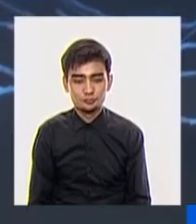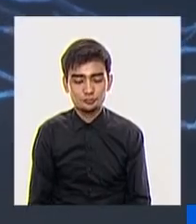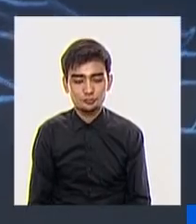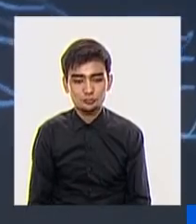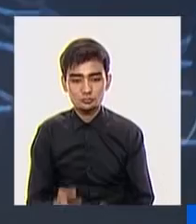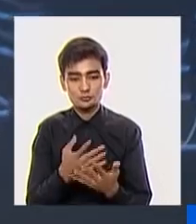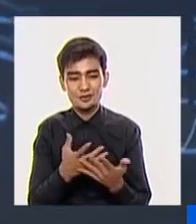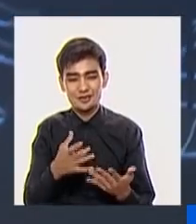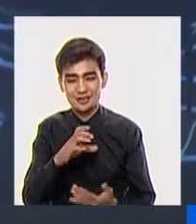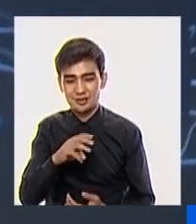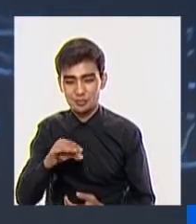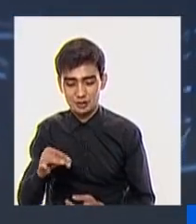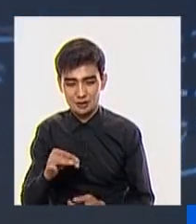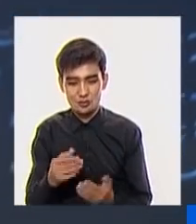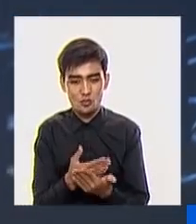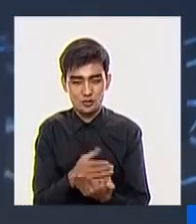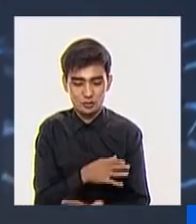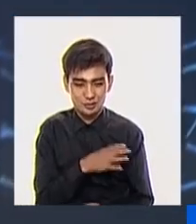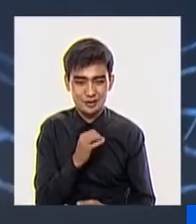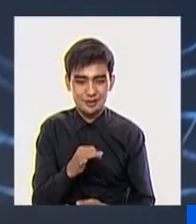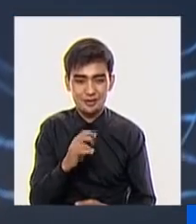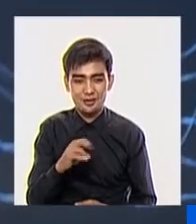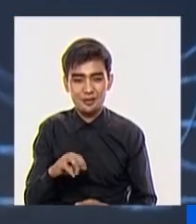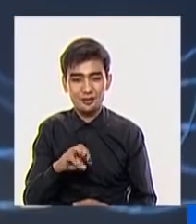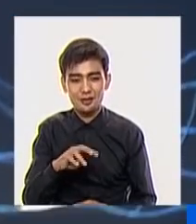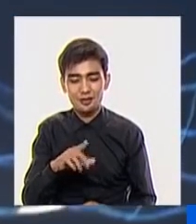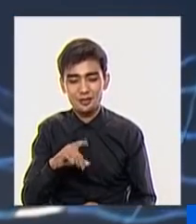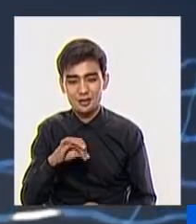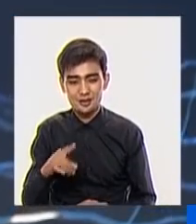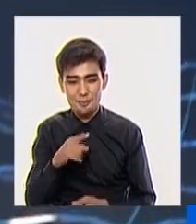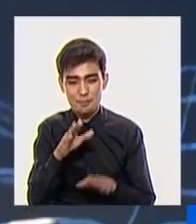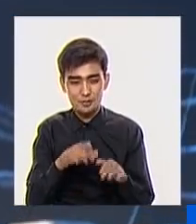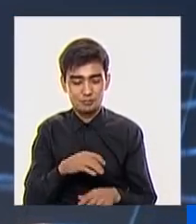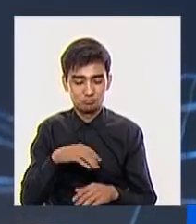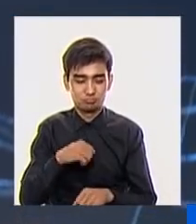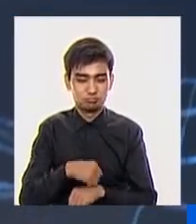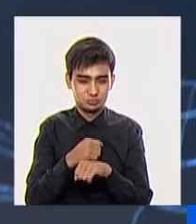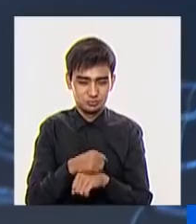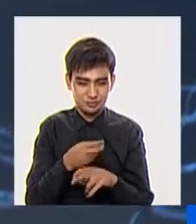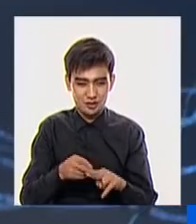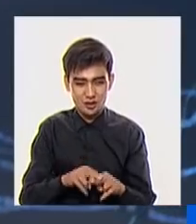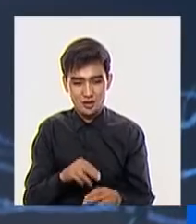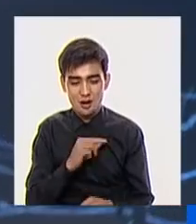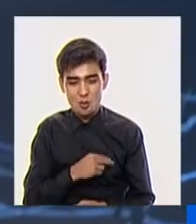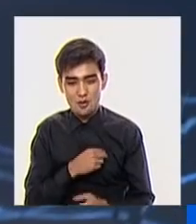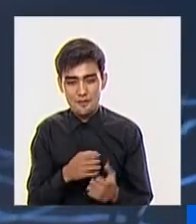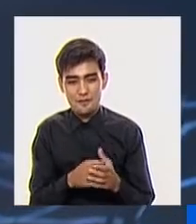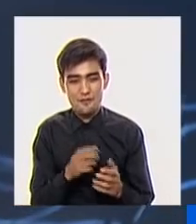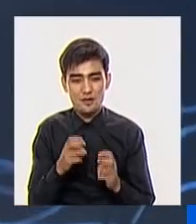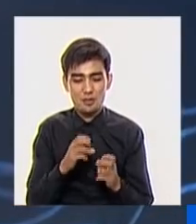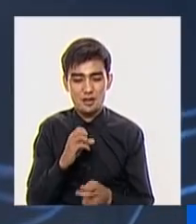А в некоторых СМИ появилась информация о том, что на Тенгизе проходит забастовка. На этот раз якобы ее проводят работники фирмы